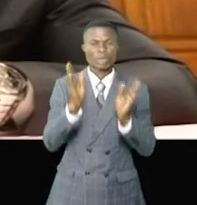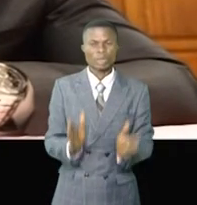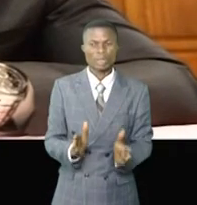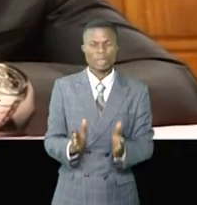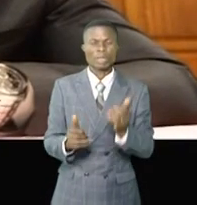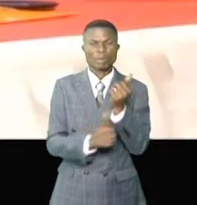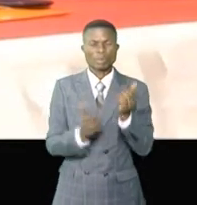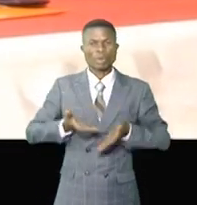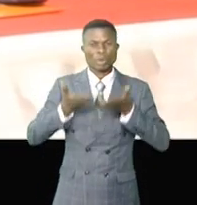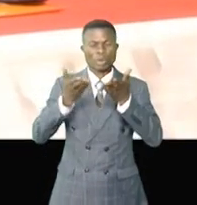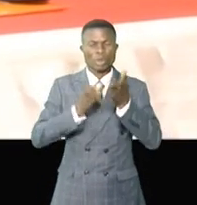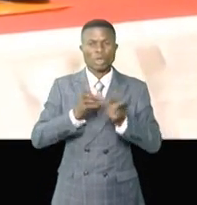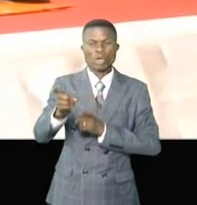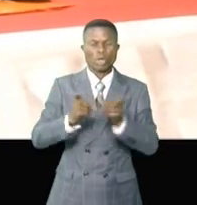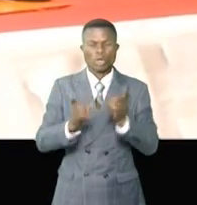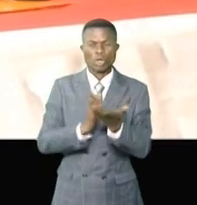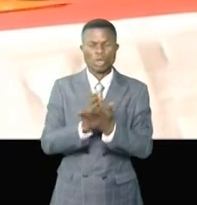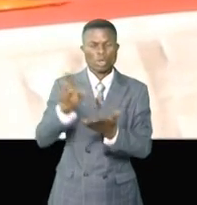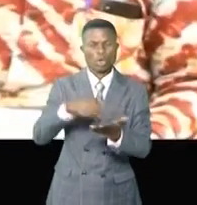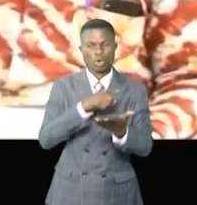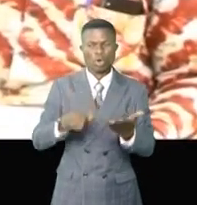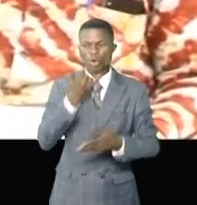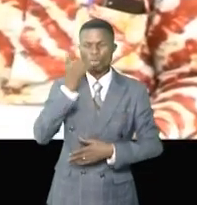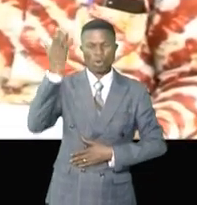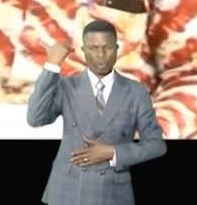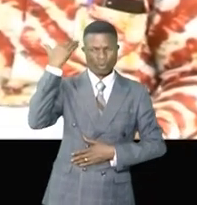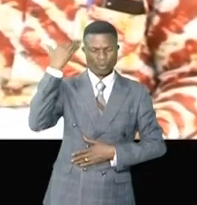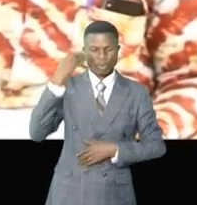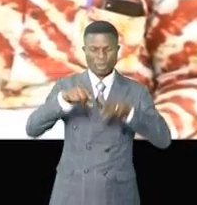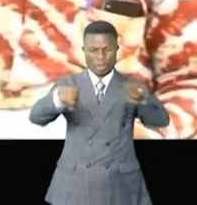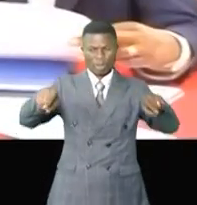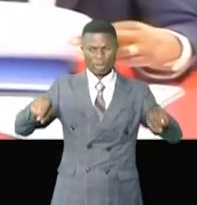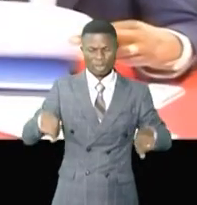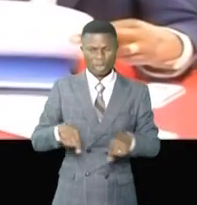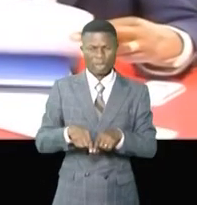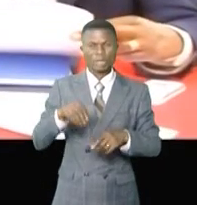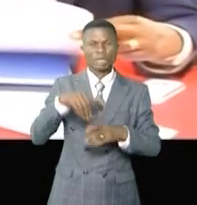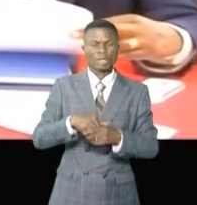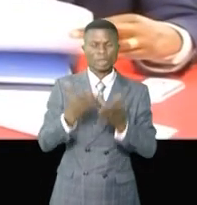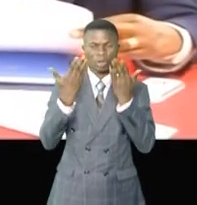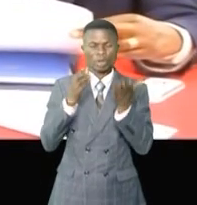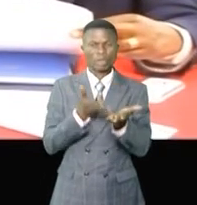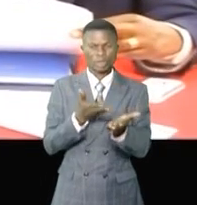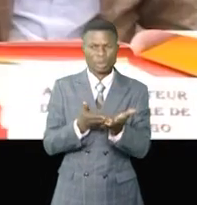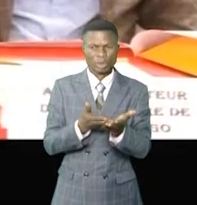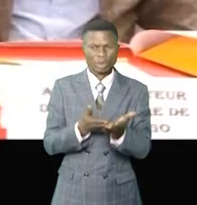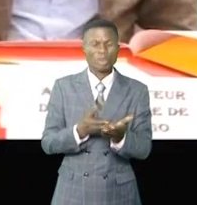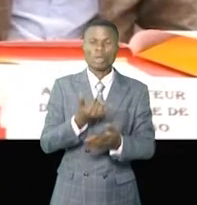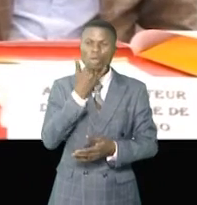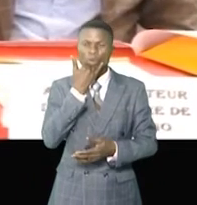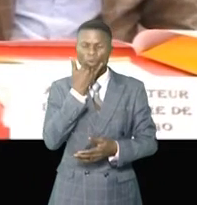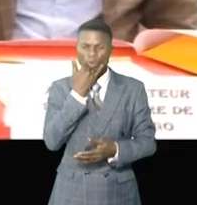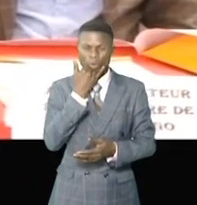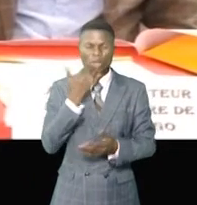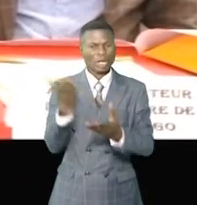devoir proposer des orientations pour corriger certaines anomalies urbanistiques contenues dans cette étude. Anomalies dues à l'absence